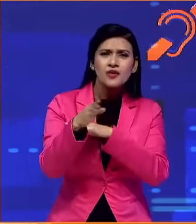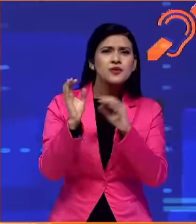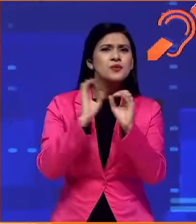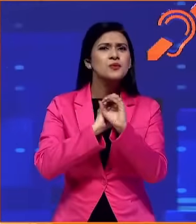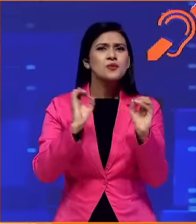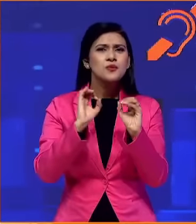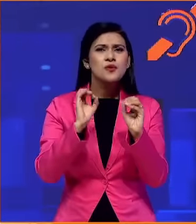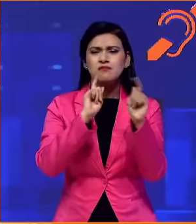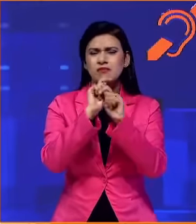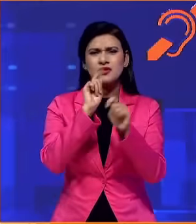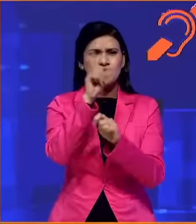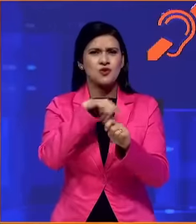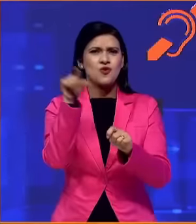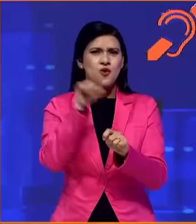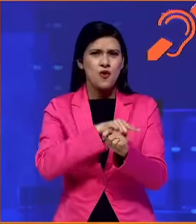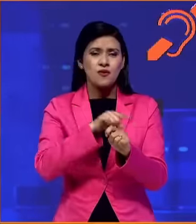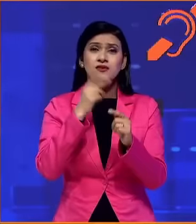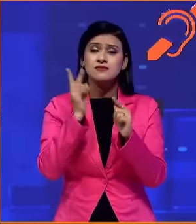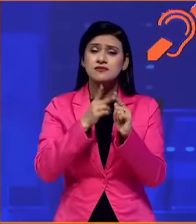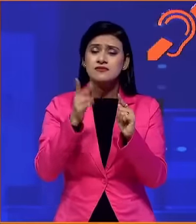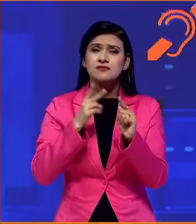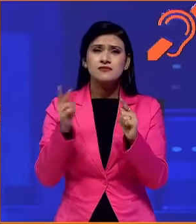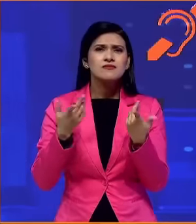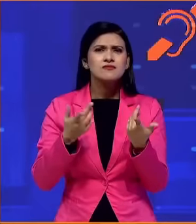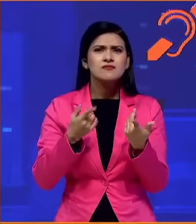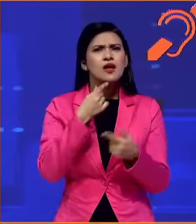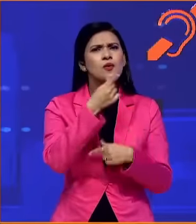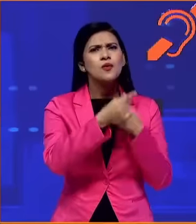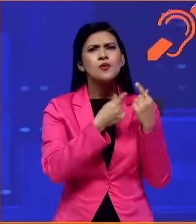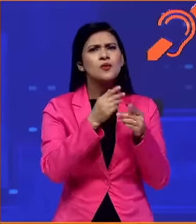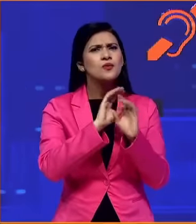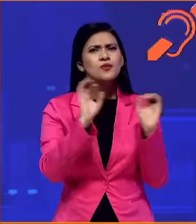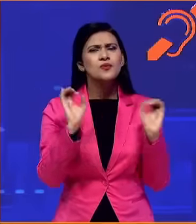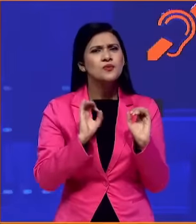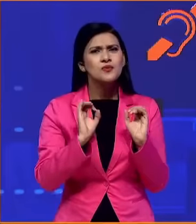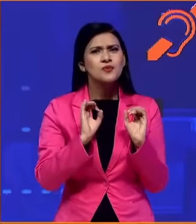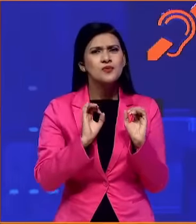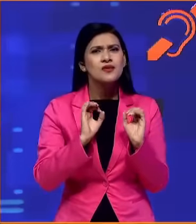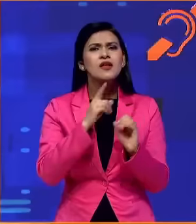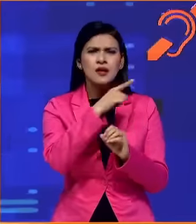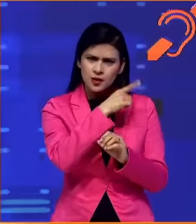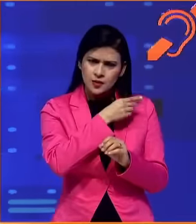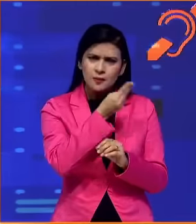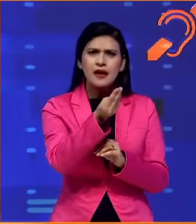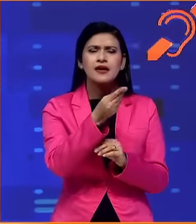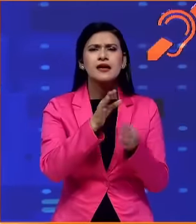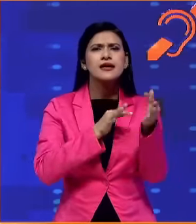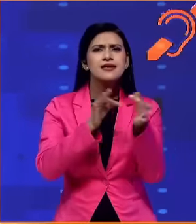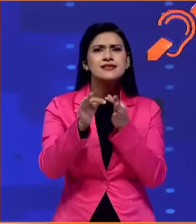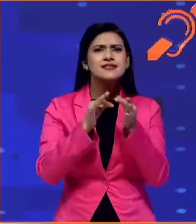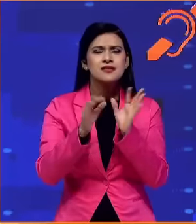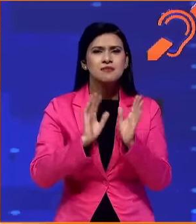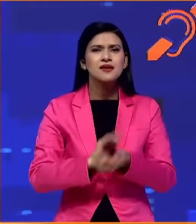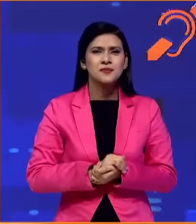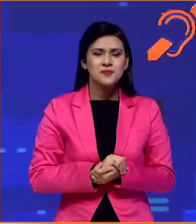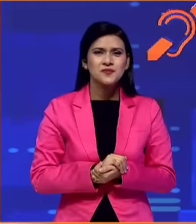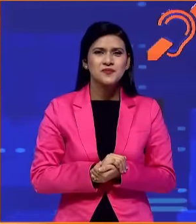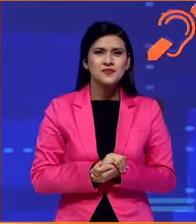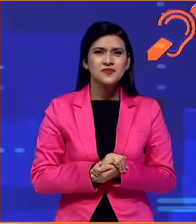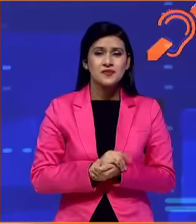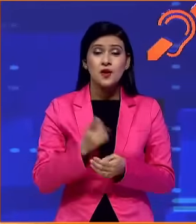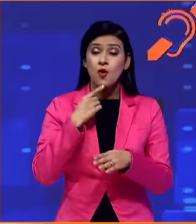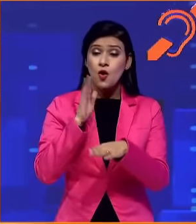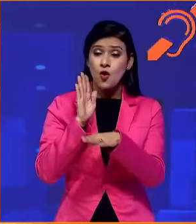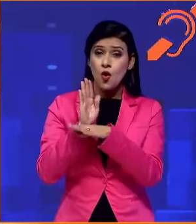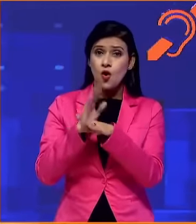है।यह मंदिरठीकनहींहै। उसेकोईकुछनहींकहता। आपको कभी-कभीउसेसमझानेकीकोशिशभीकरनीचाहिए।हमारी